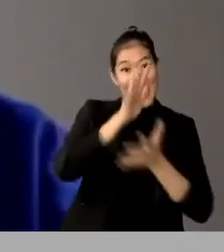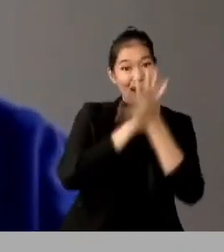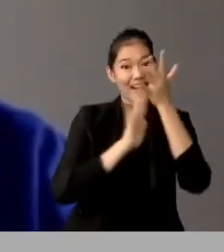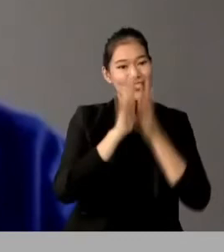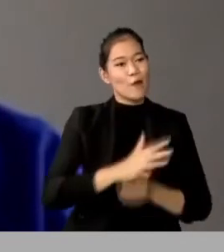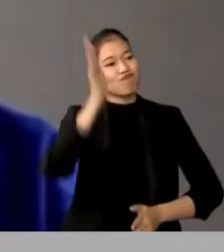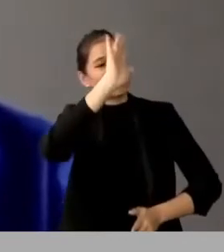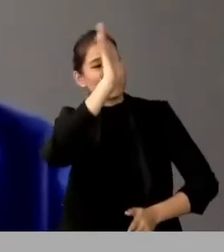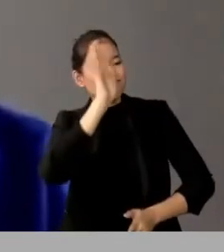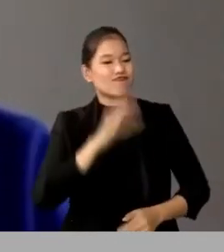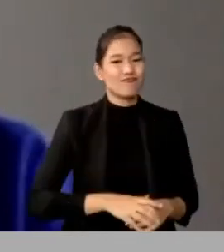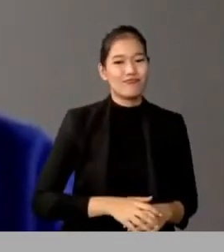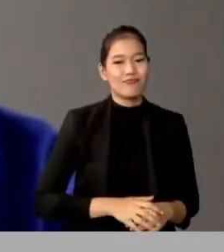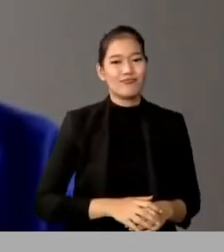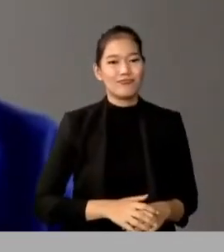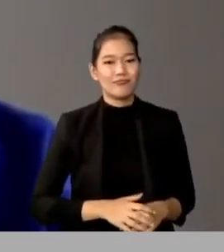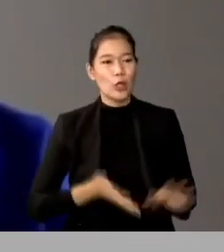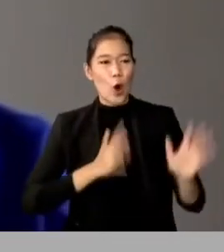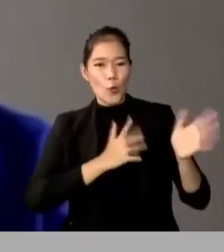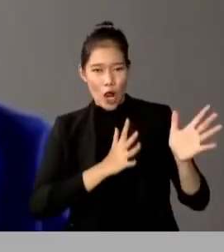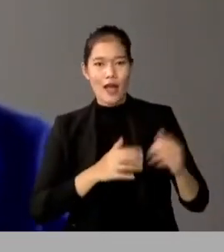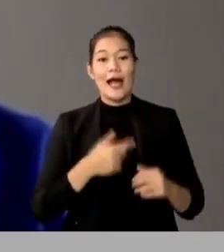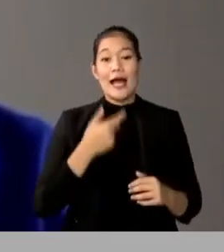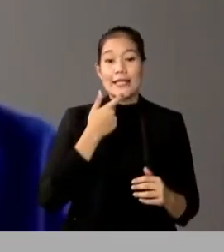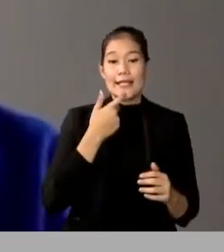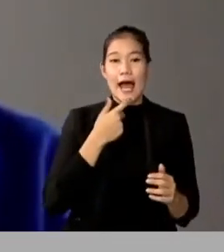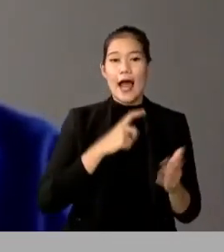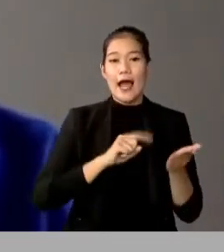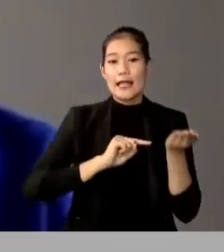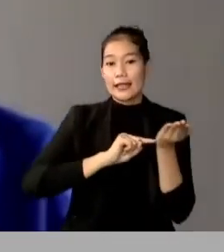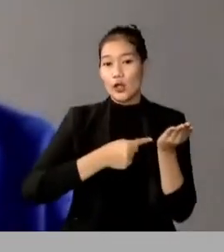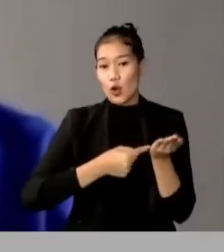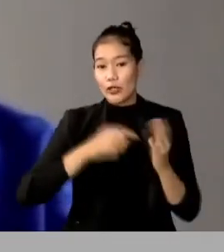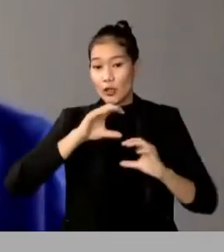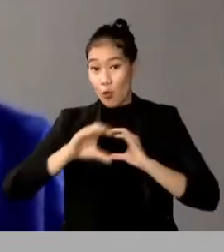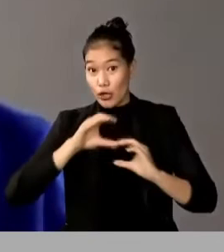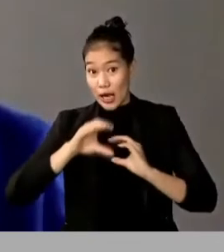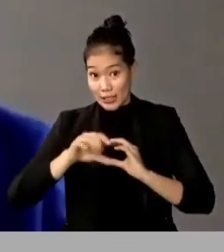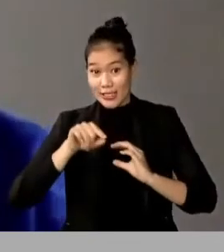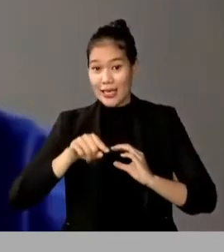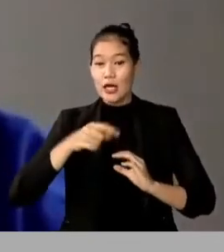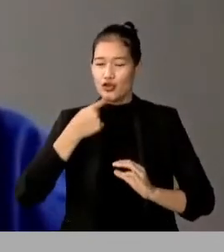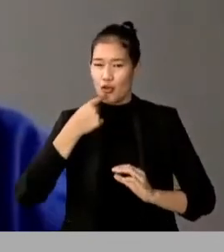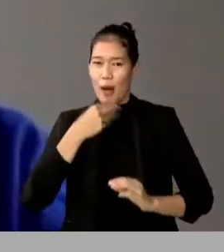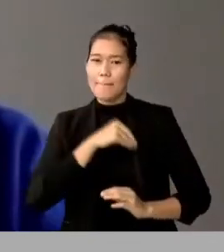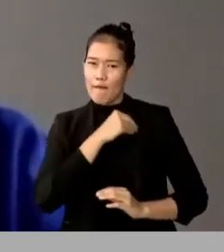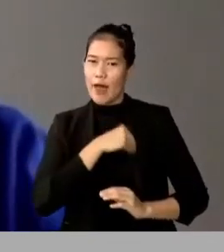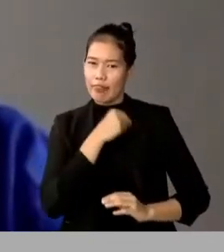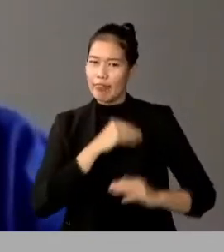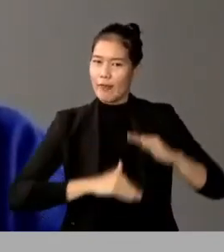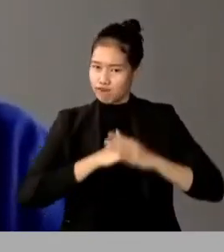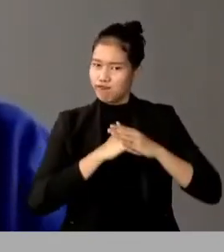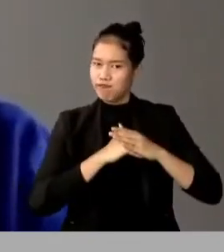layar televisi jadi penggunaan teknologi komunikasi harus dimanfaatkan semaksimal